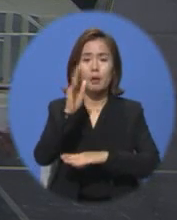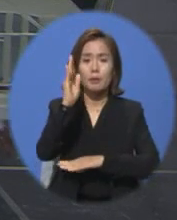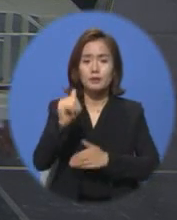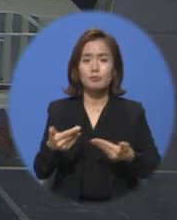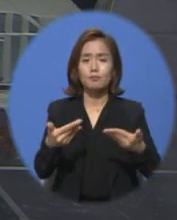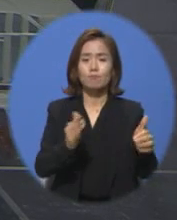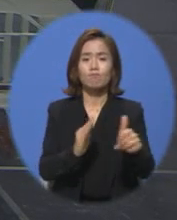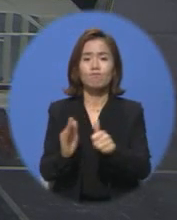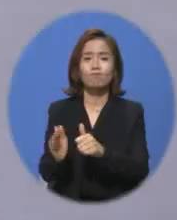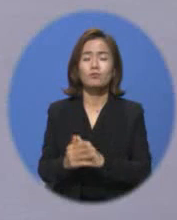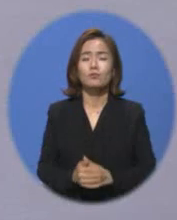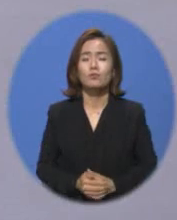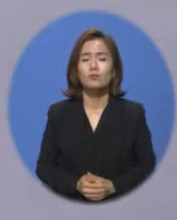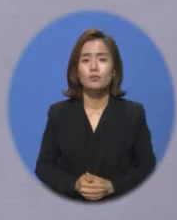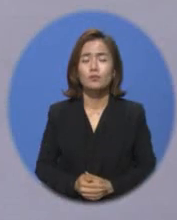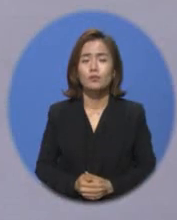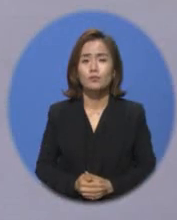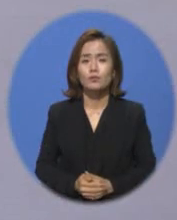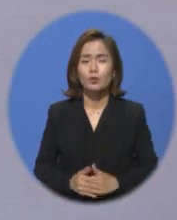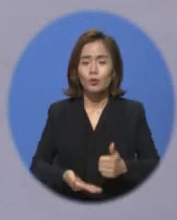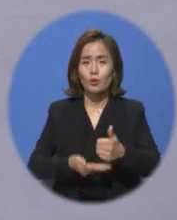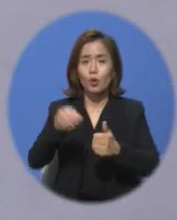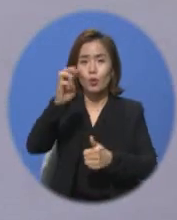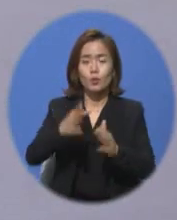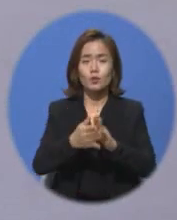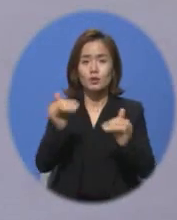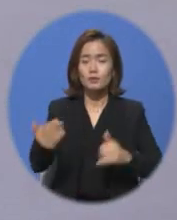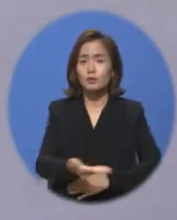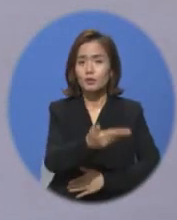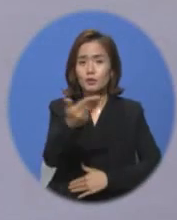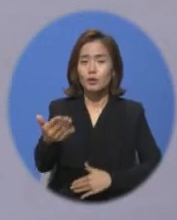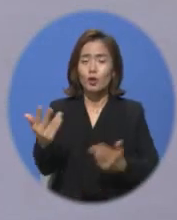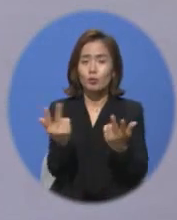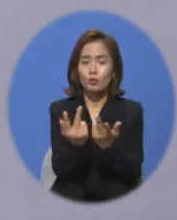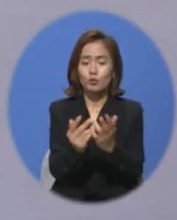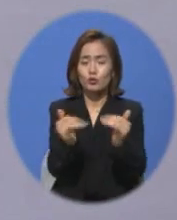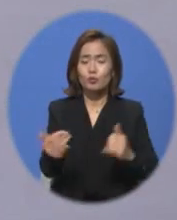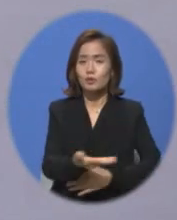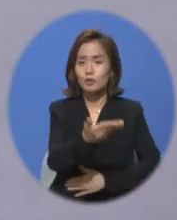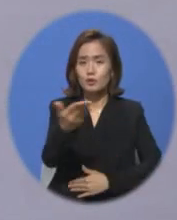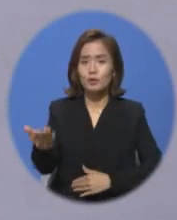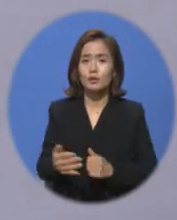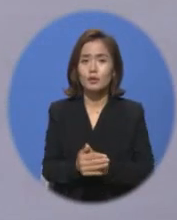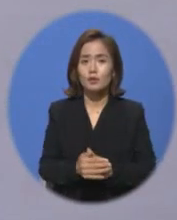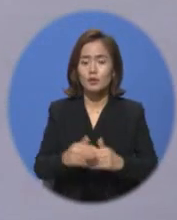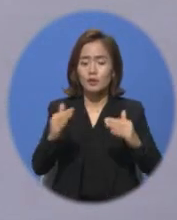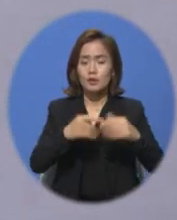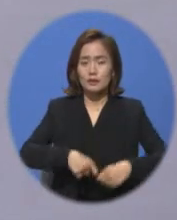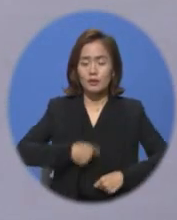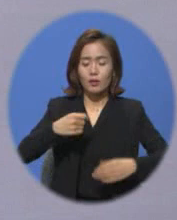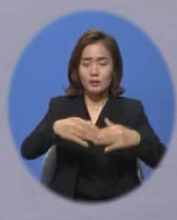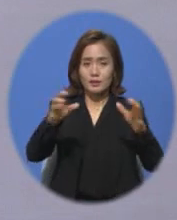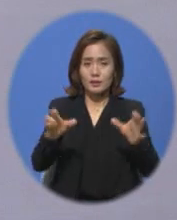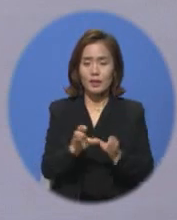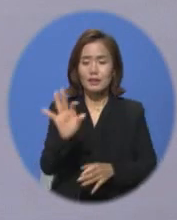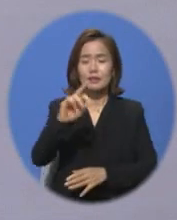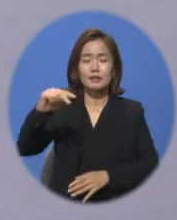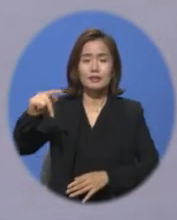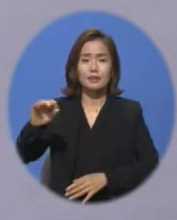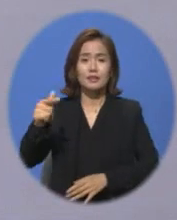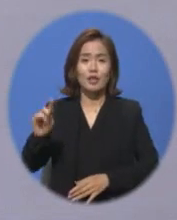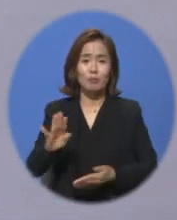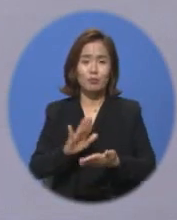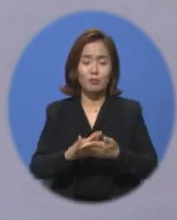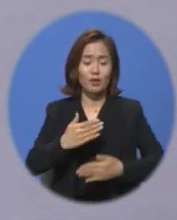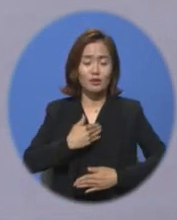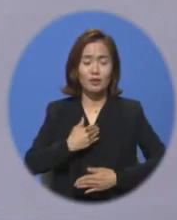1분간들어보겠습니다. 예.광주시민여러분,그리고 북구주민여러분께.저는 정의당의이승남입니다.